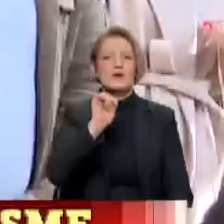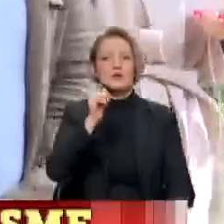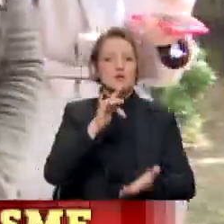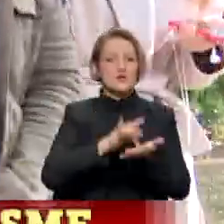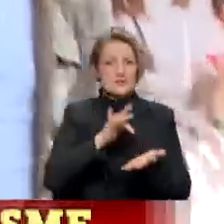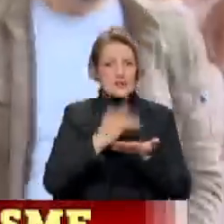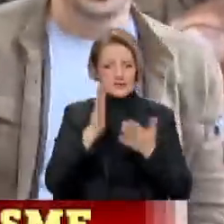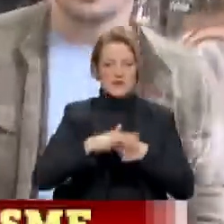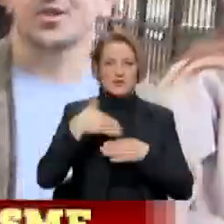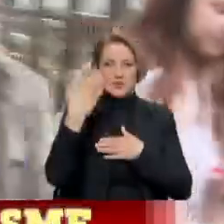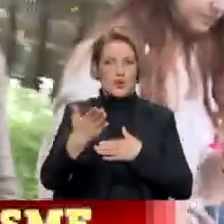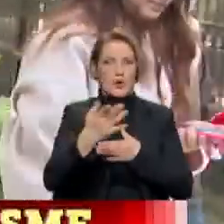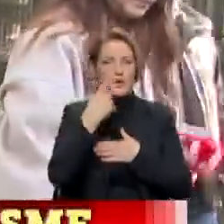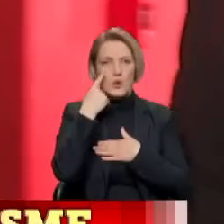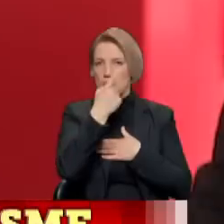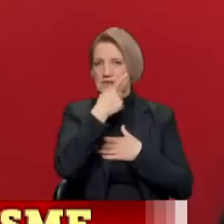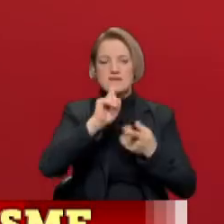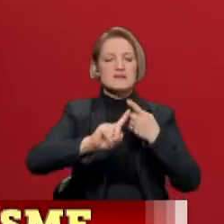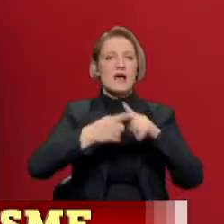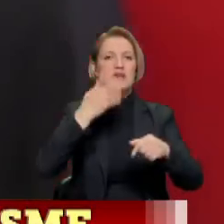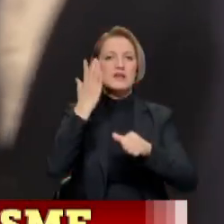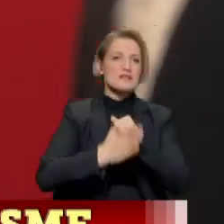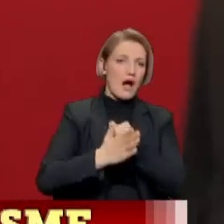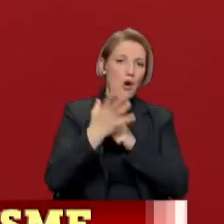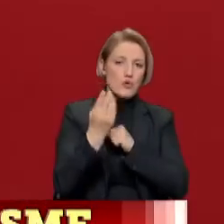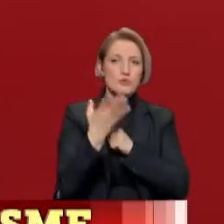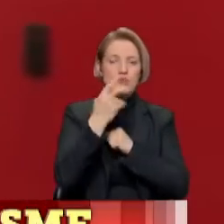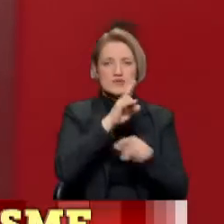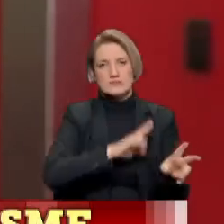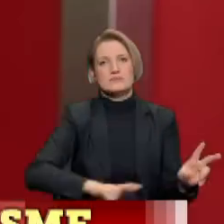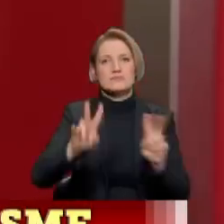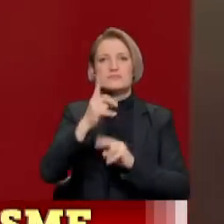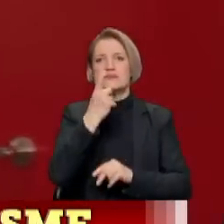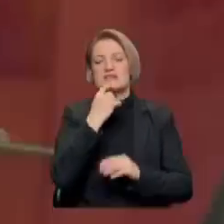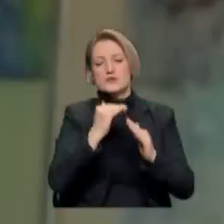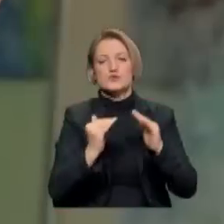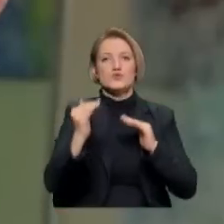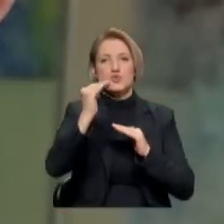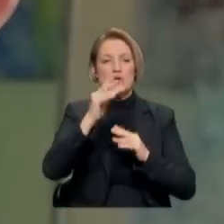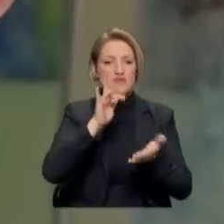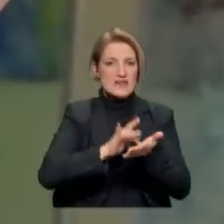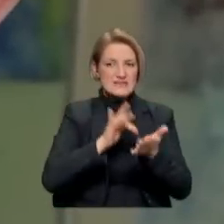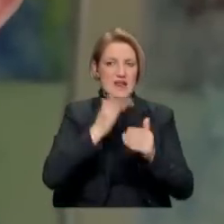hapis cezasının ardından gözler siyasi yasaklı olup olmayacağına çevrildi. Bir yılın üstündeki